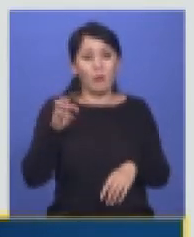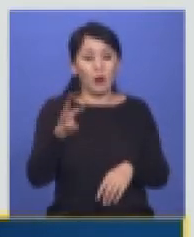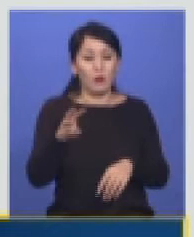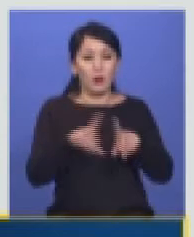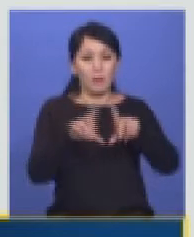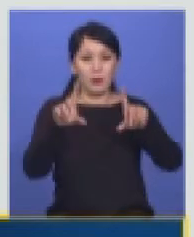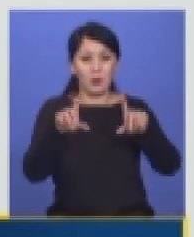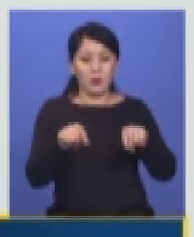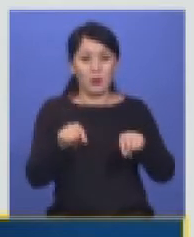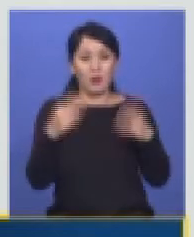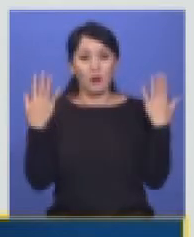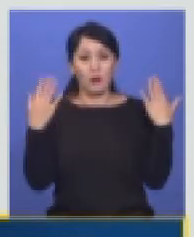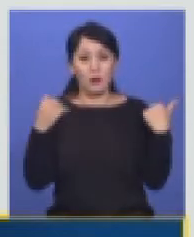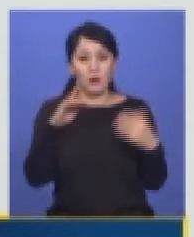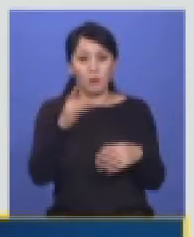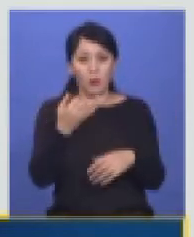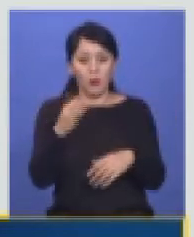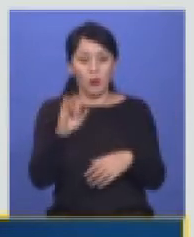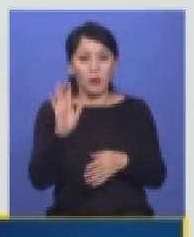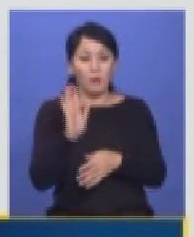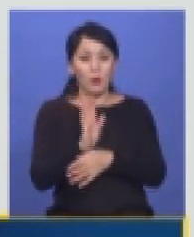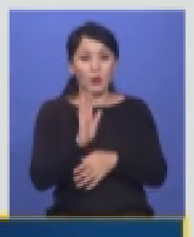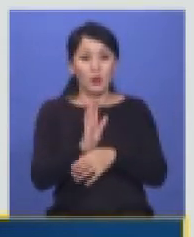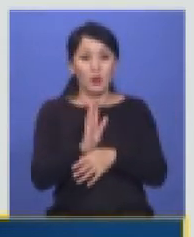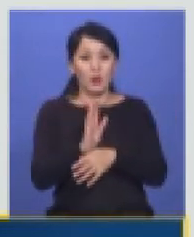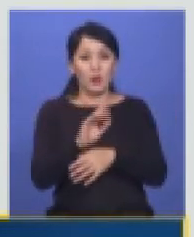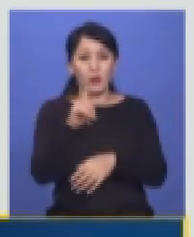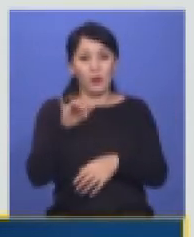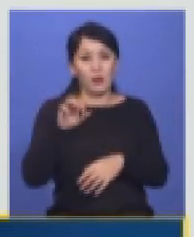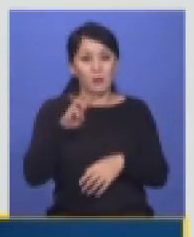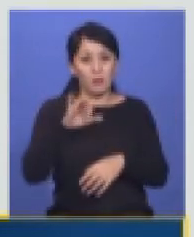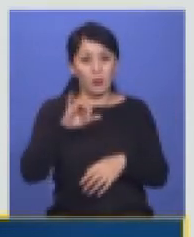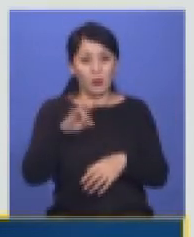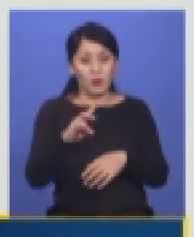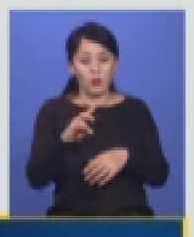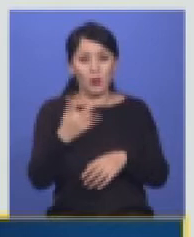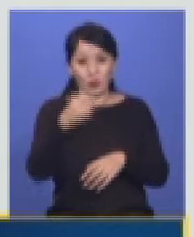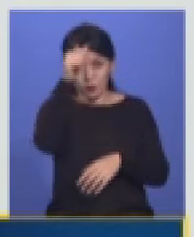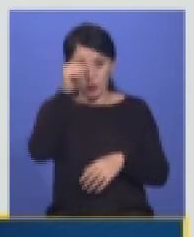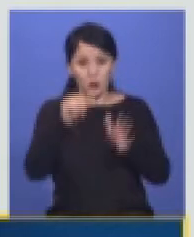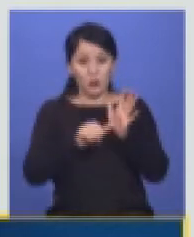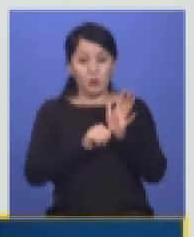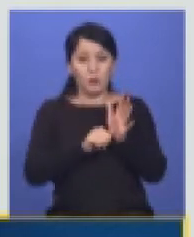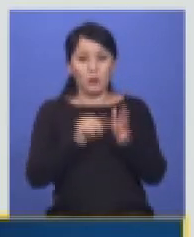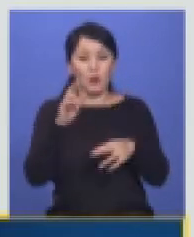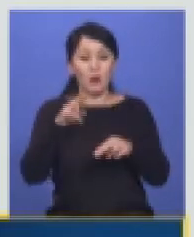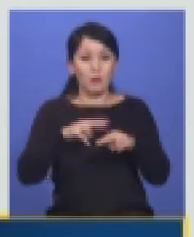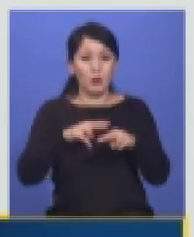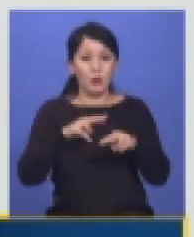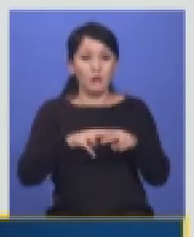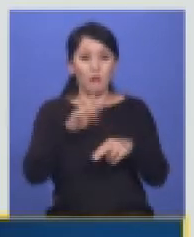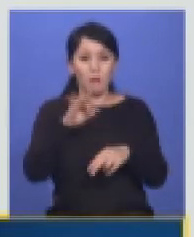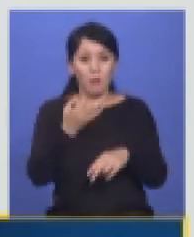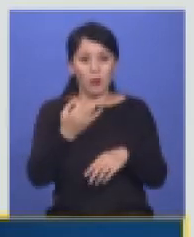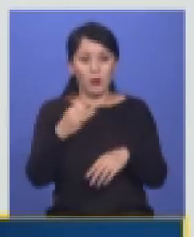мемлекеттік мекемесінің басшысы Жұмабаев сотталды. Осы күнмен оның орынбасары Сағдиев 3 жыл 6 айға бас бостандығынан айырылды. Жұмабаев пен